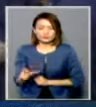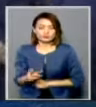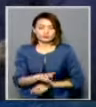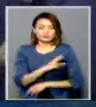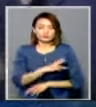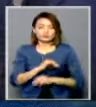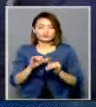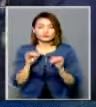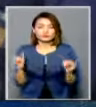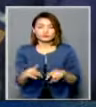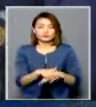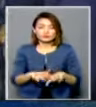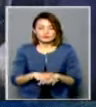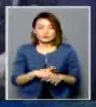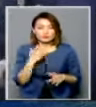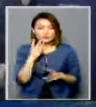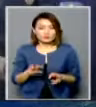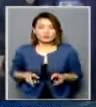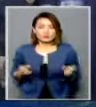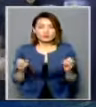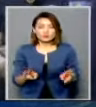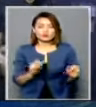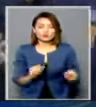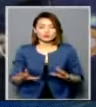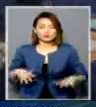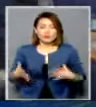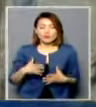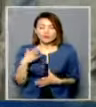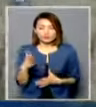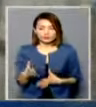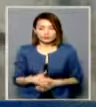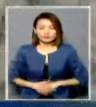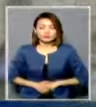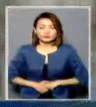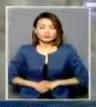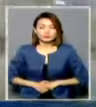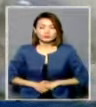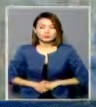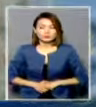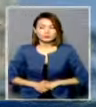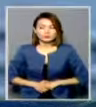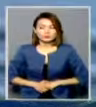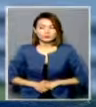күш-жігерін үйлестіруге, халықты ықтимал экстремалды апаттарға дайындауға бағытталған.